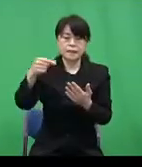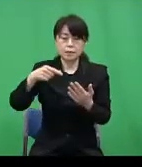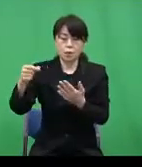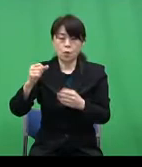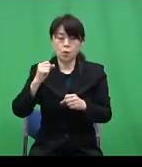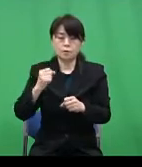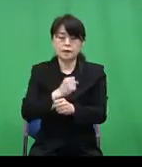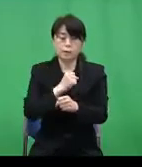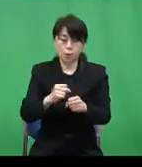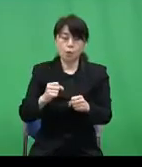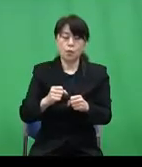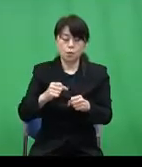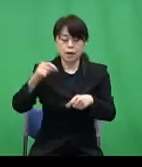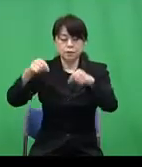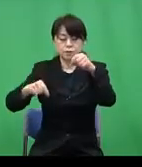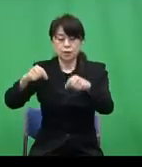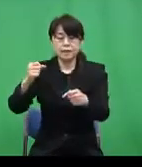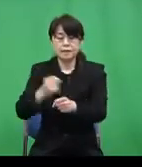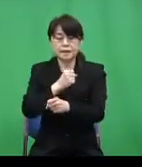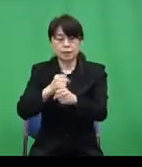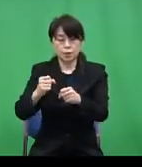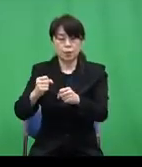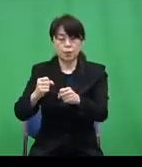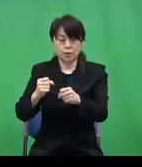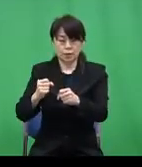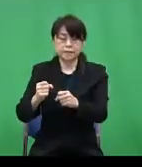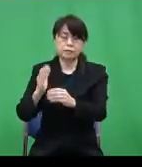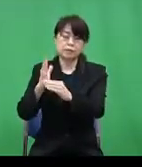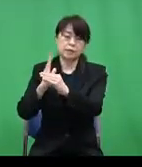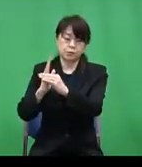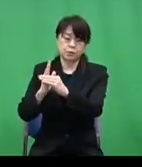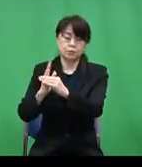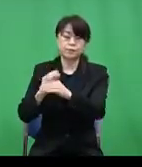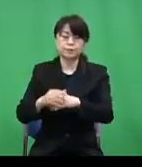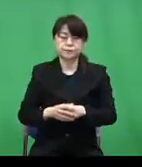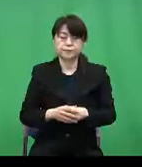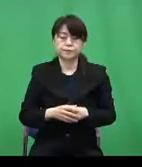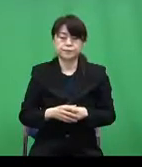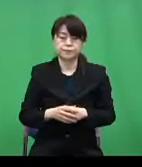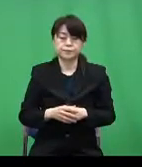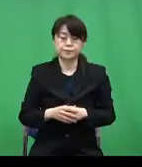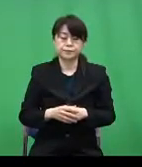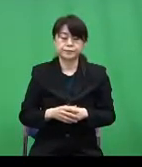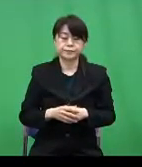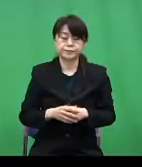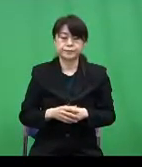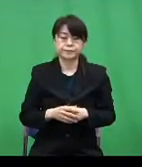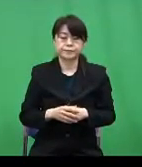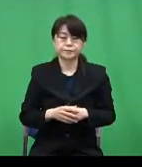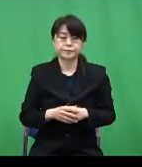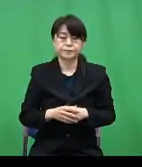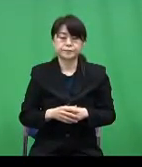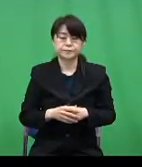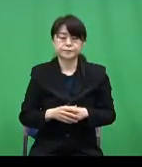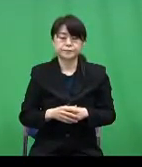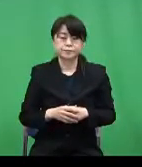まあ、選考作業というのか調整作業というのかなさっているということでありますから、